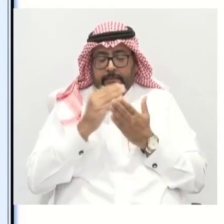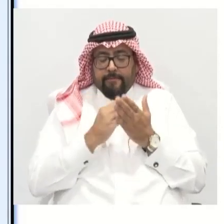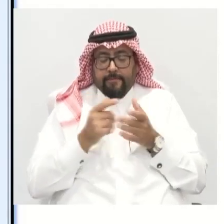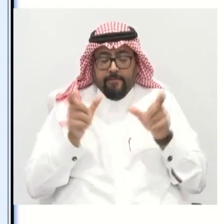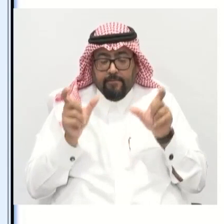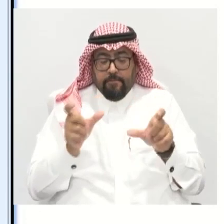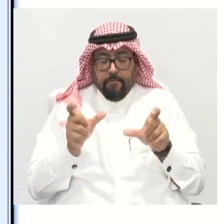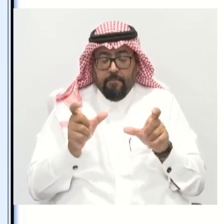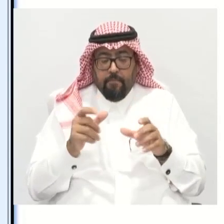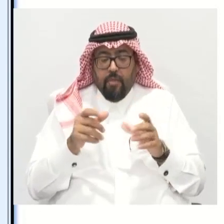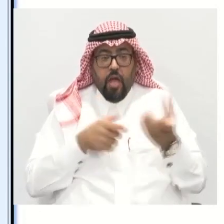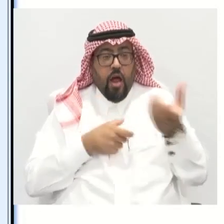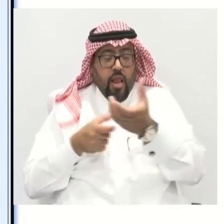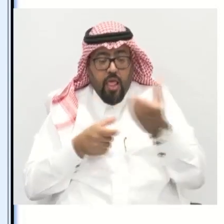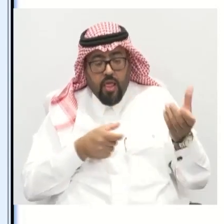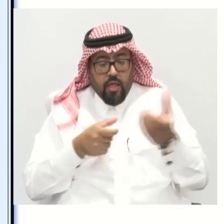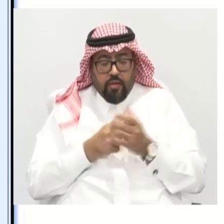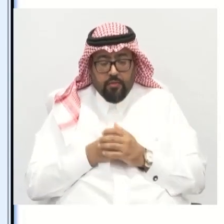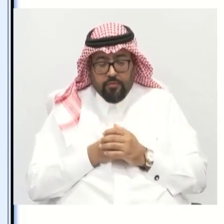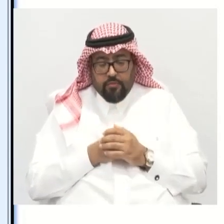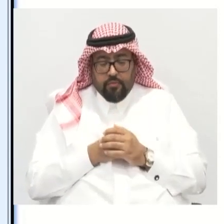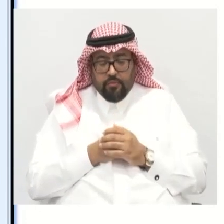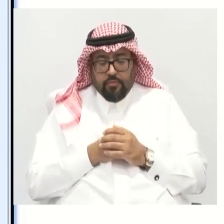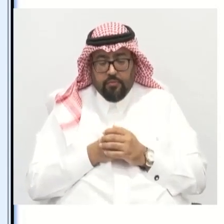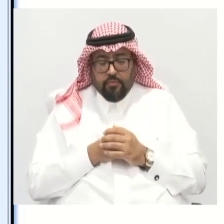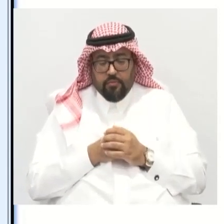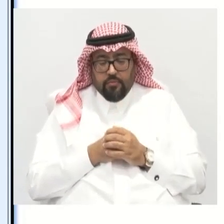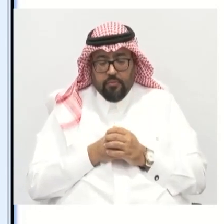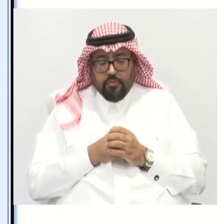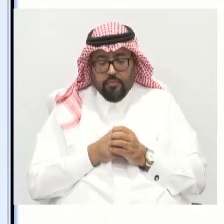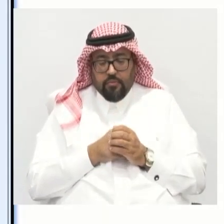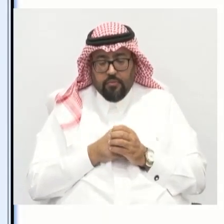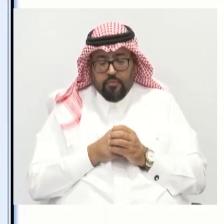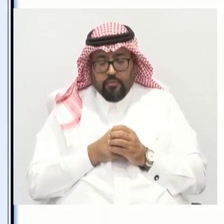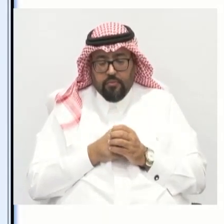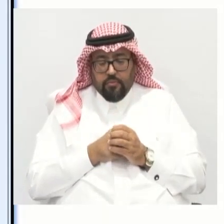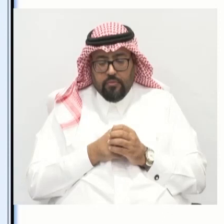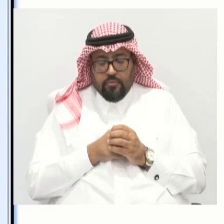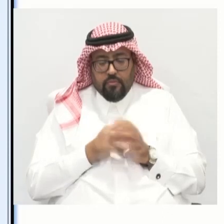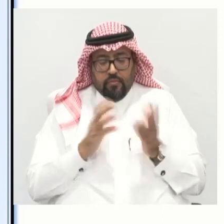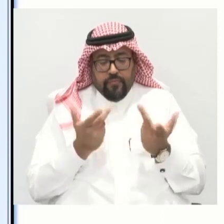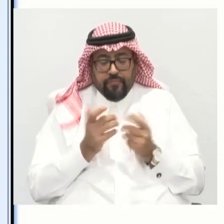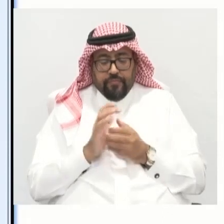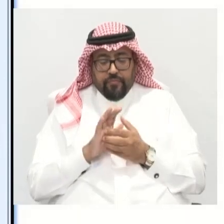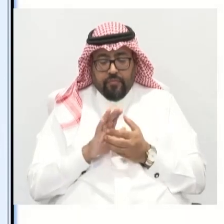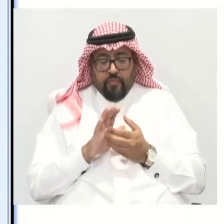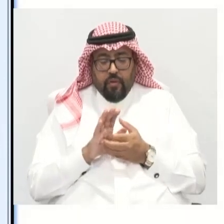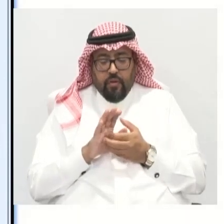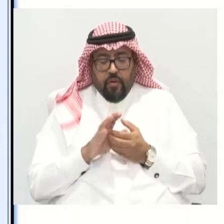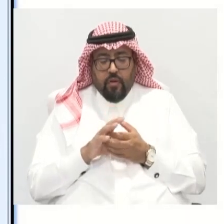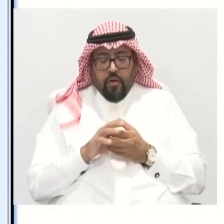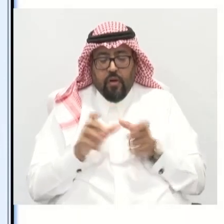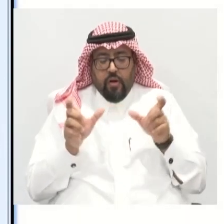السلامه واطفاء الحرائق وانقاذ المواطنين والمقيمين ما هي هذه الجهه نعم